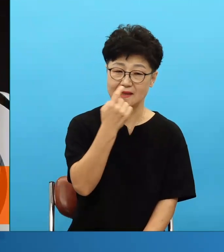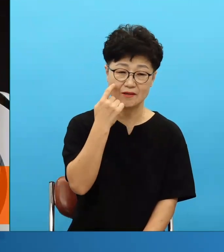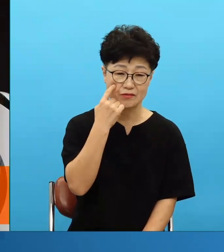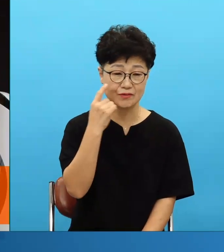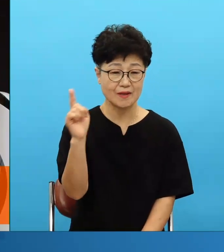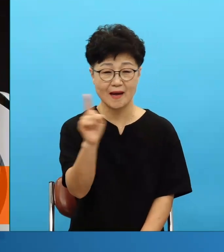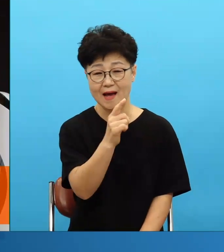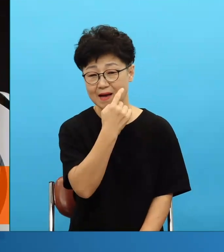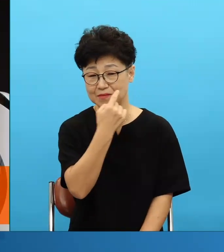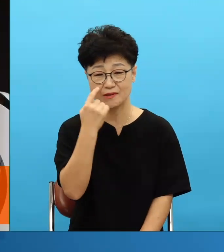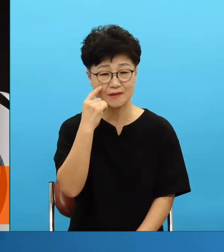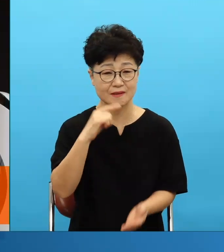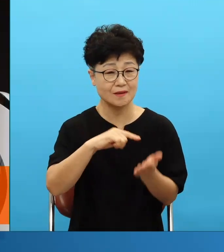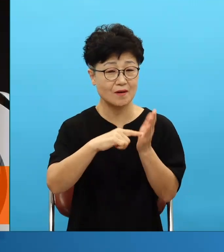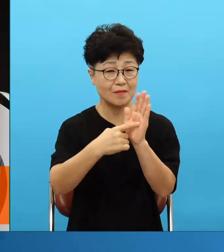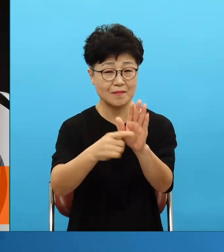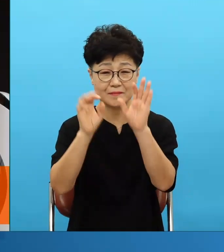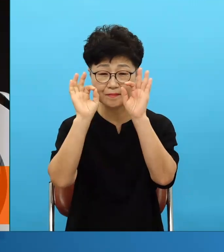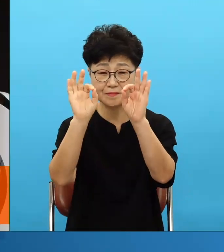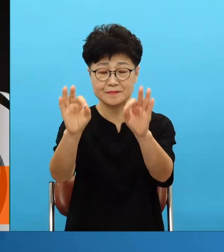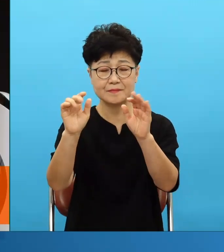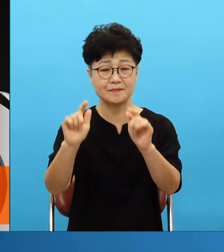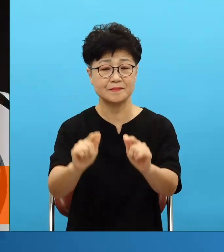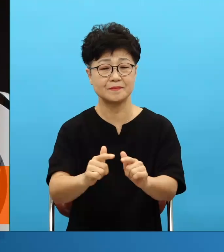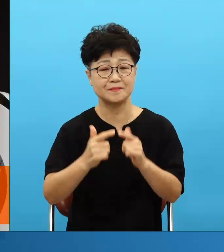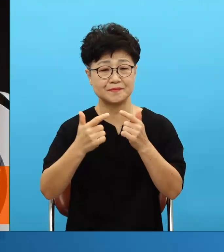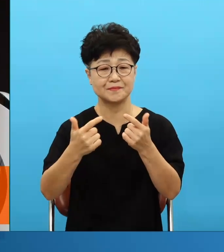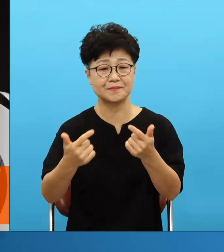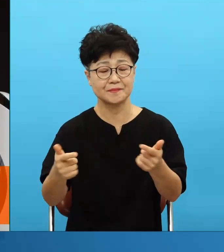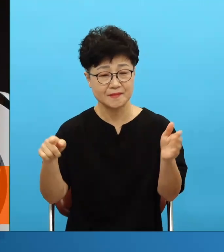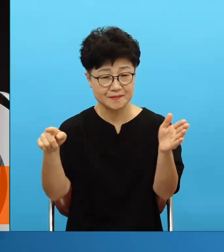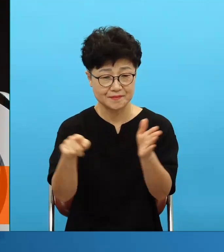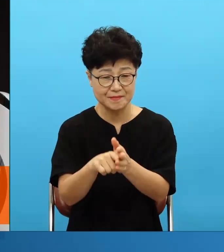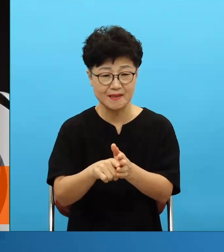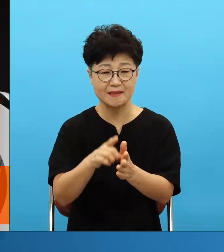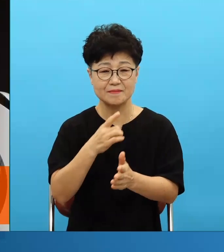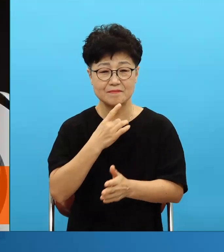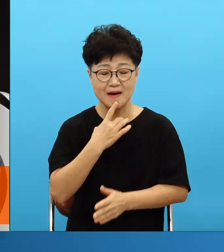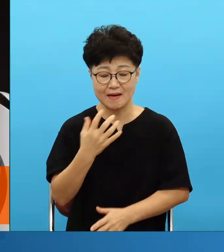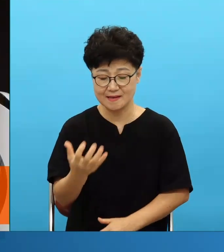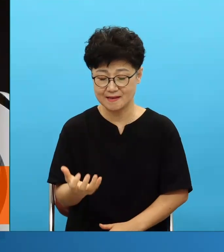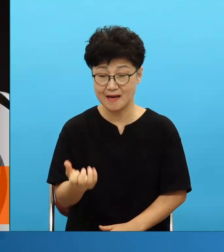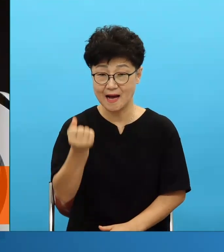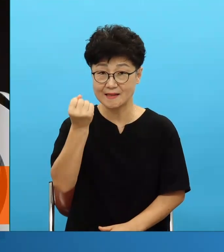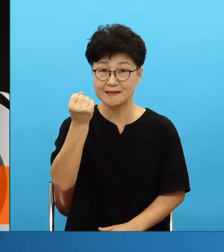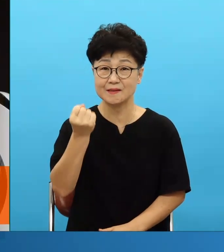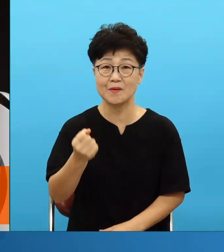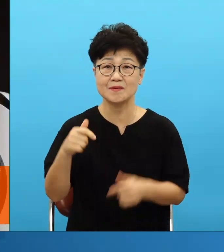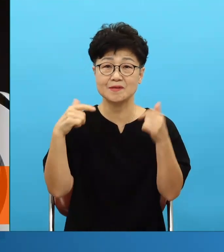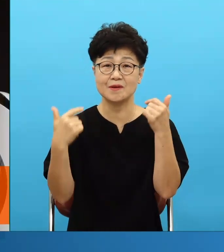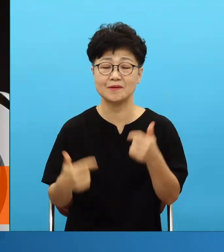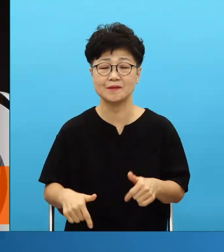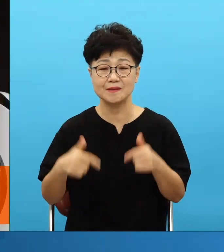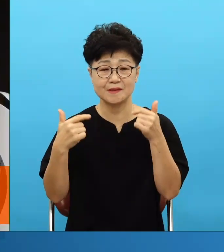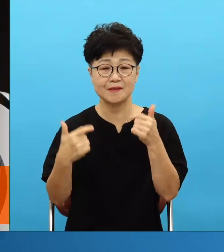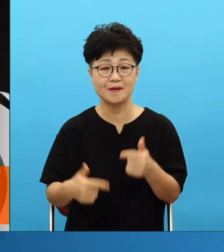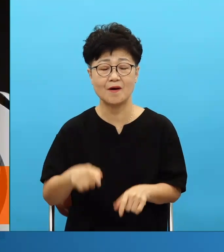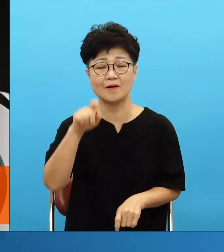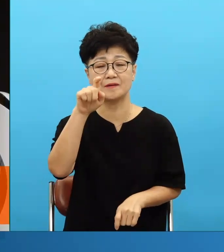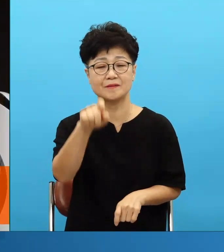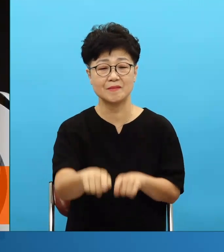이 눈에 아무 증거 아니 배워도 믿음만을 가지고서